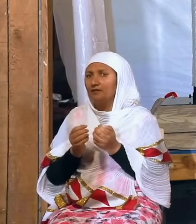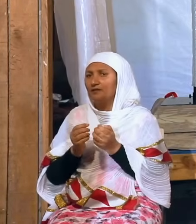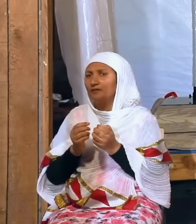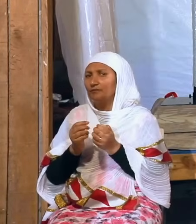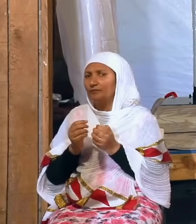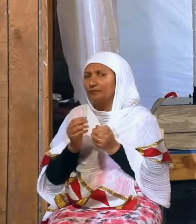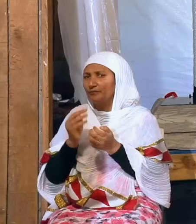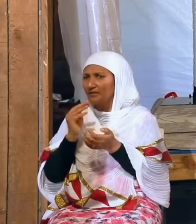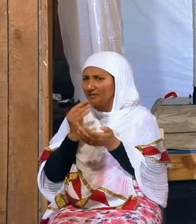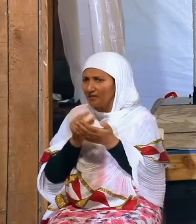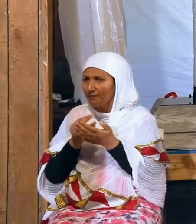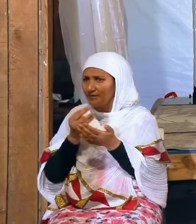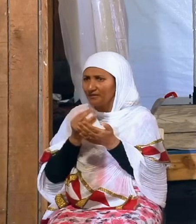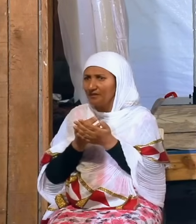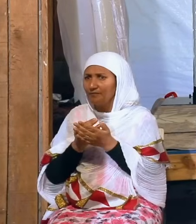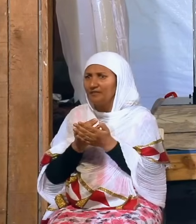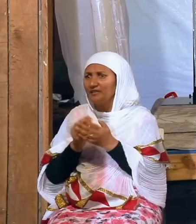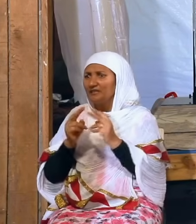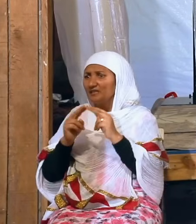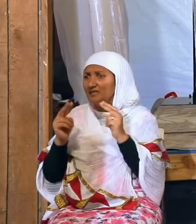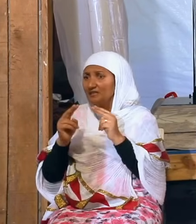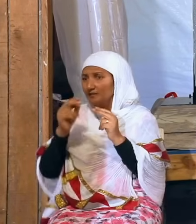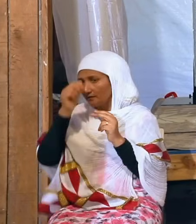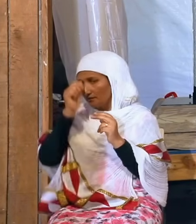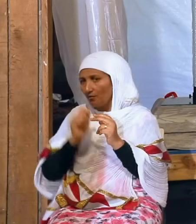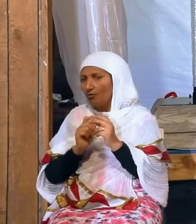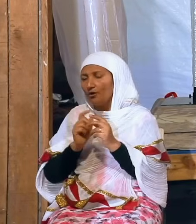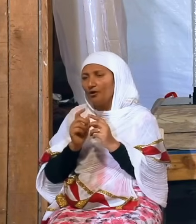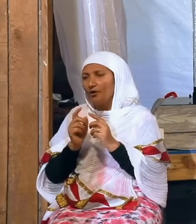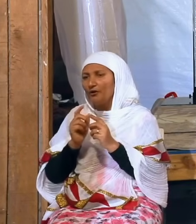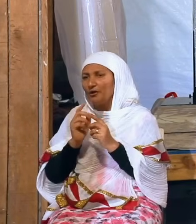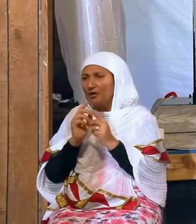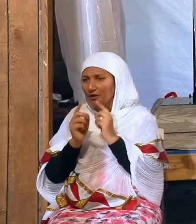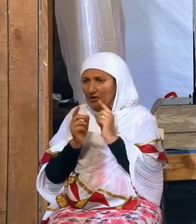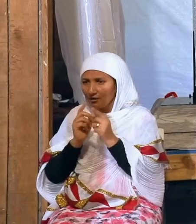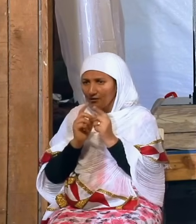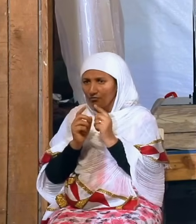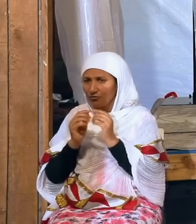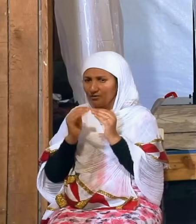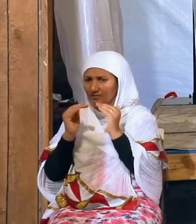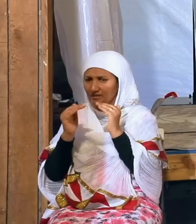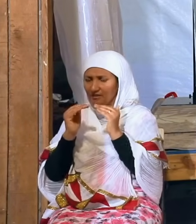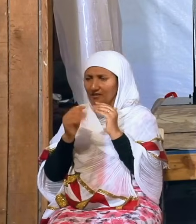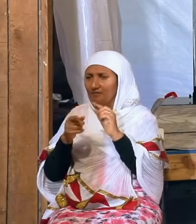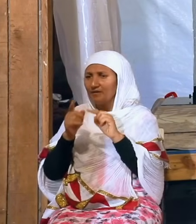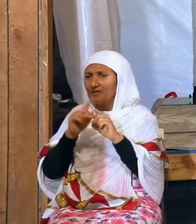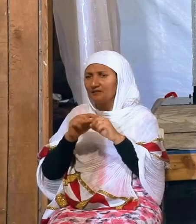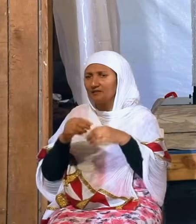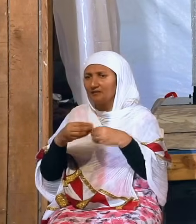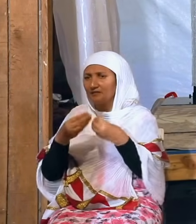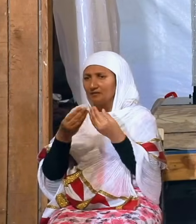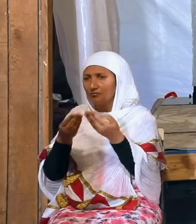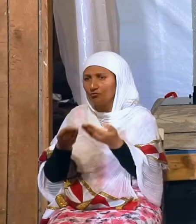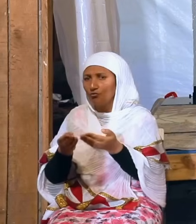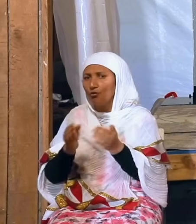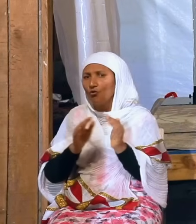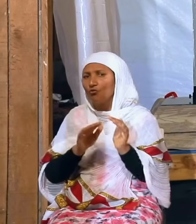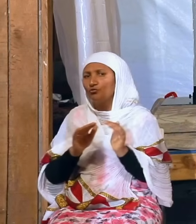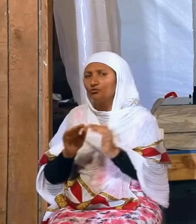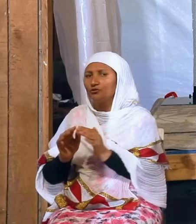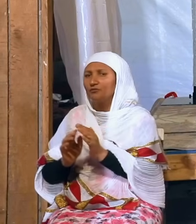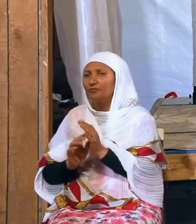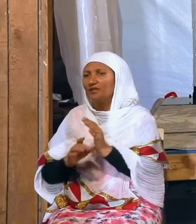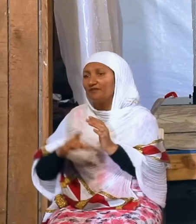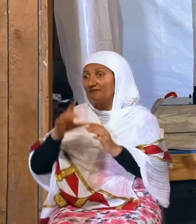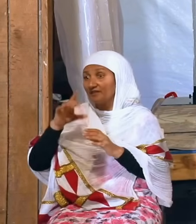በጣም በጣም በጣም እንደ ትልቅ ሰው እያነጋገሩ የተመጠነ መልስ ሳይበሳጩ እየሰጡ መሄድ ልጆችን በከፍተኛ